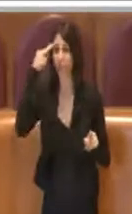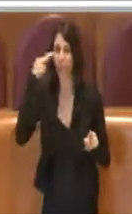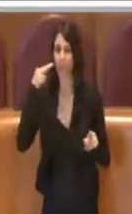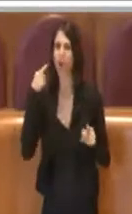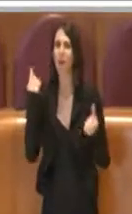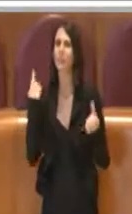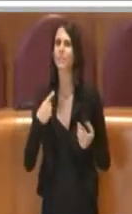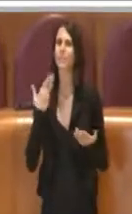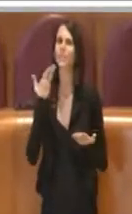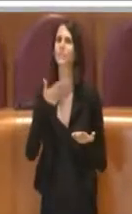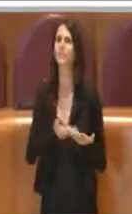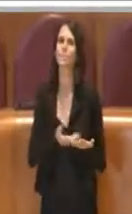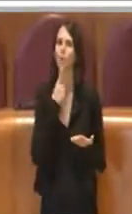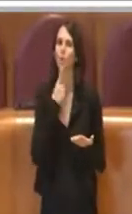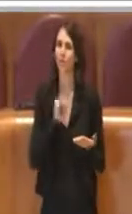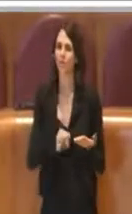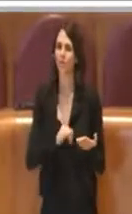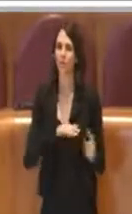della commissione